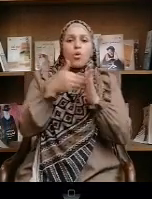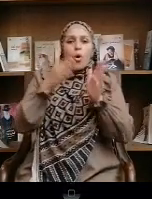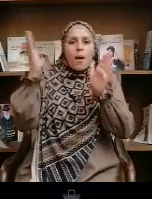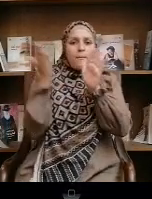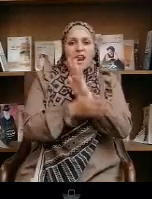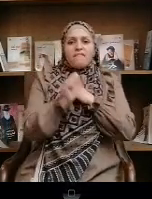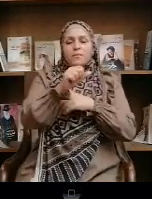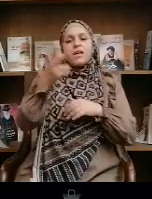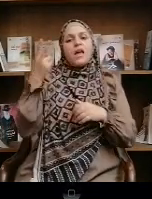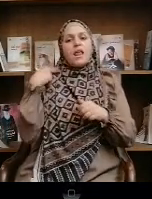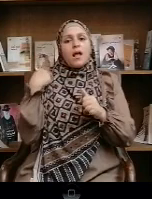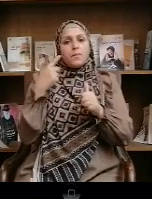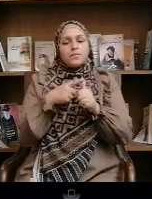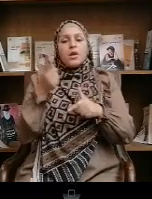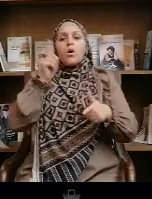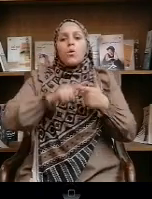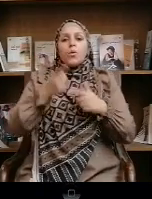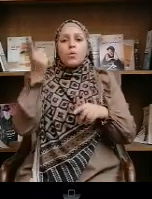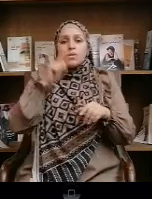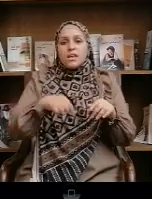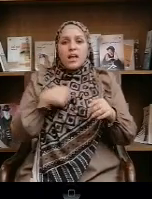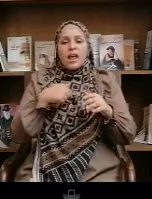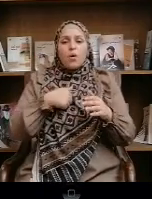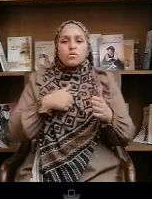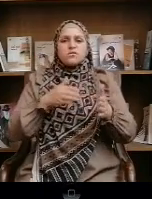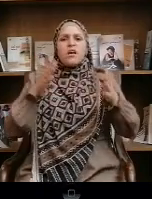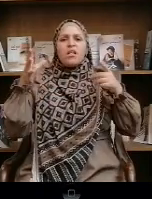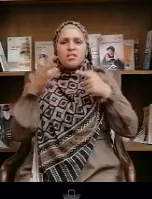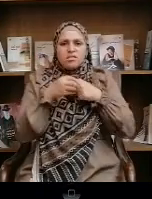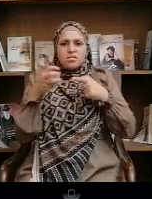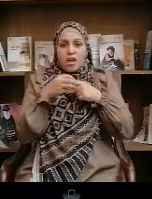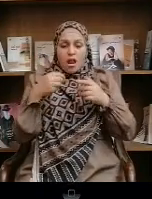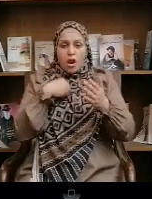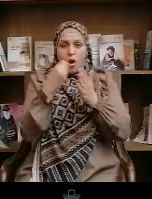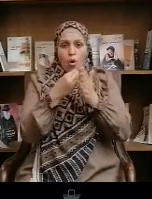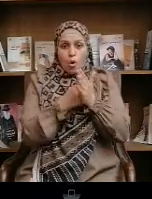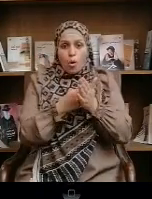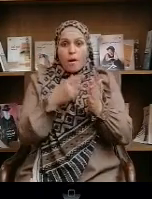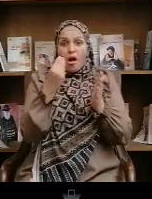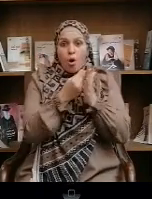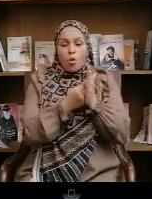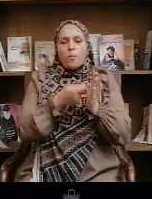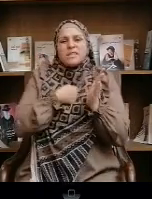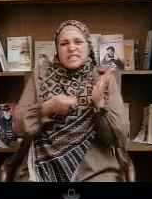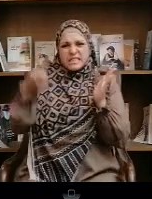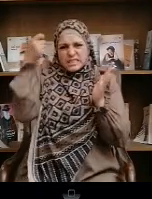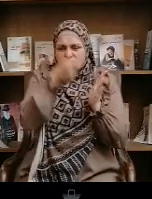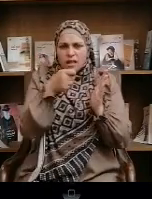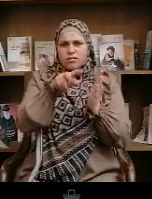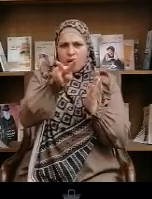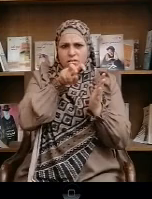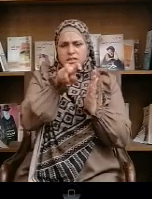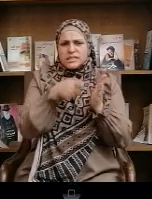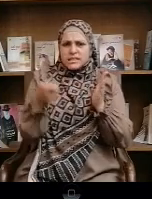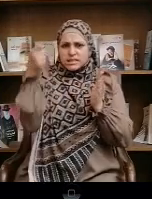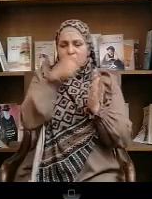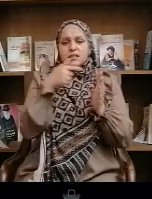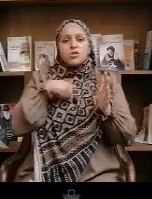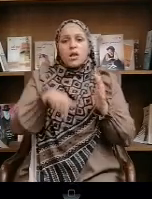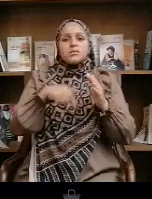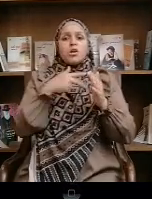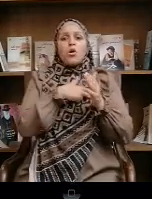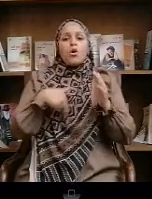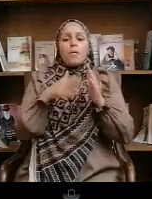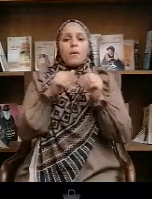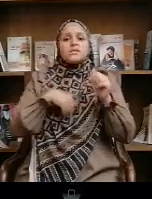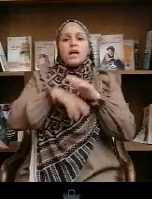ملف الامن السبراني ايضا تغليظ العقوبات النهارده احنا عندنا الدوله المصريه اصدرت قانون